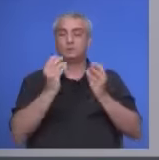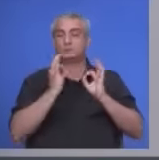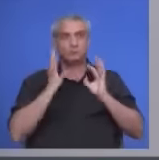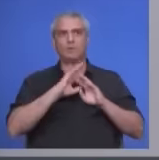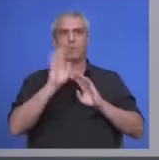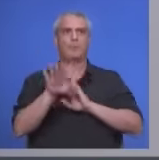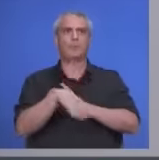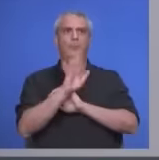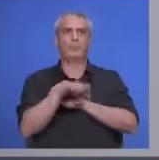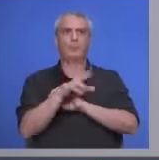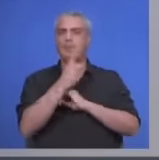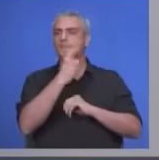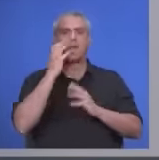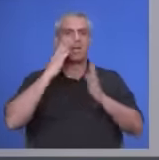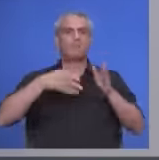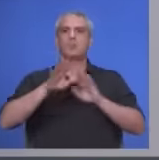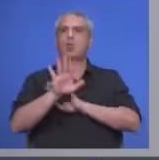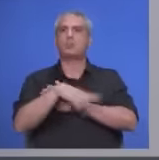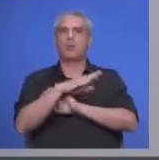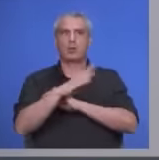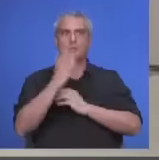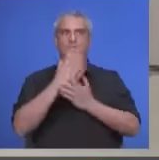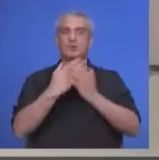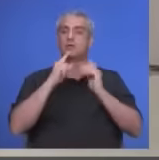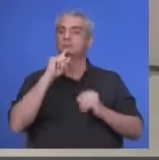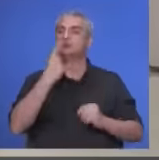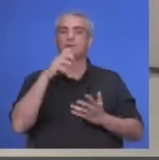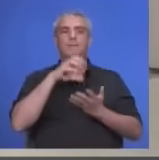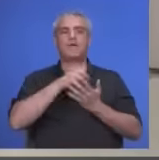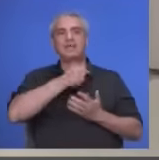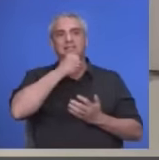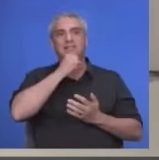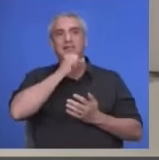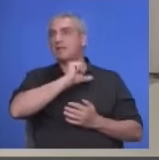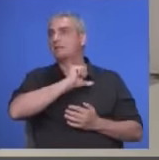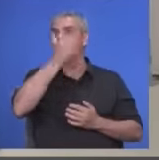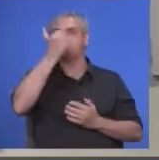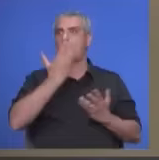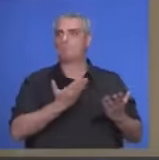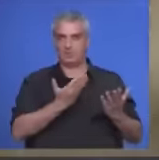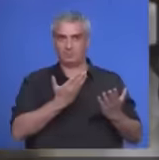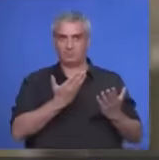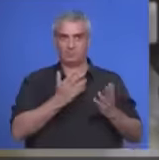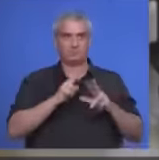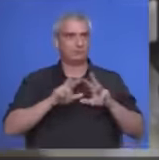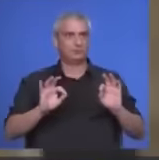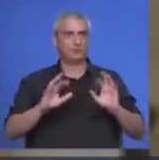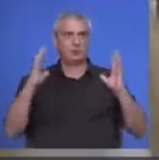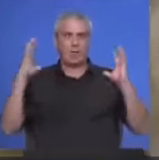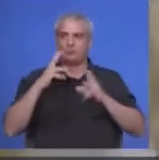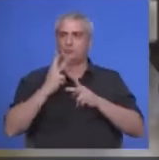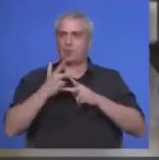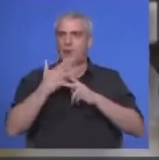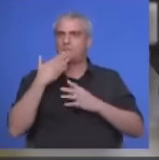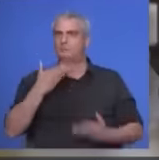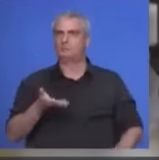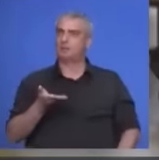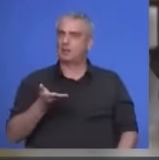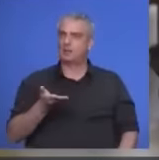ריקים. 100 מיטות ריקות כבר יותר משנה במרכז גריאטרי מוביל במציאות העמוסת חולים במדינת